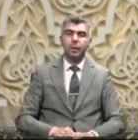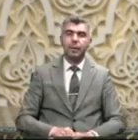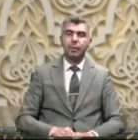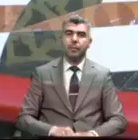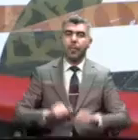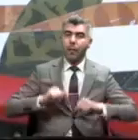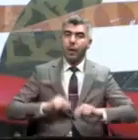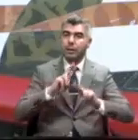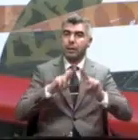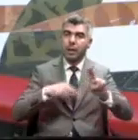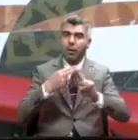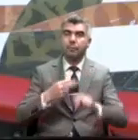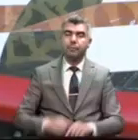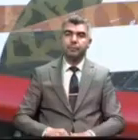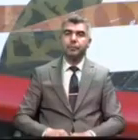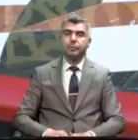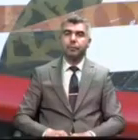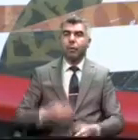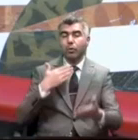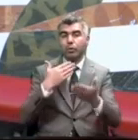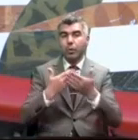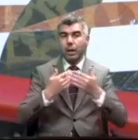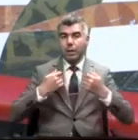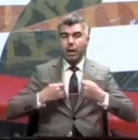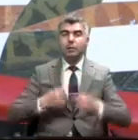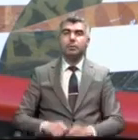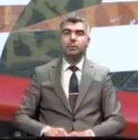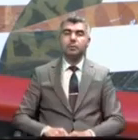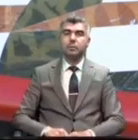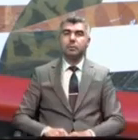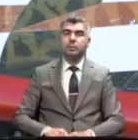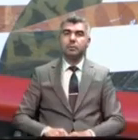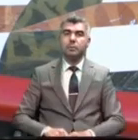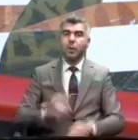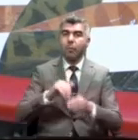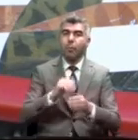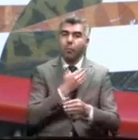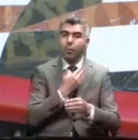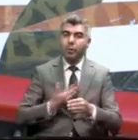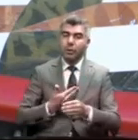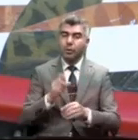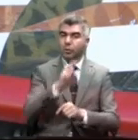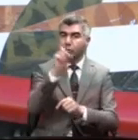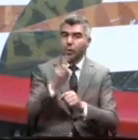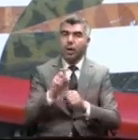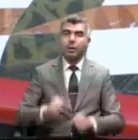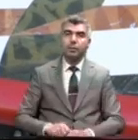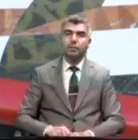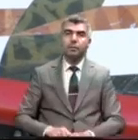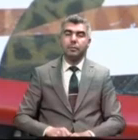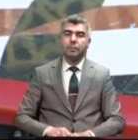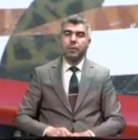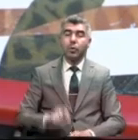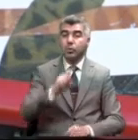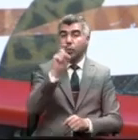الاطار الجواب شكرا سيد الرئيس شكرا السيد المستشار المحترم على هذا السؤال اللي هو سؤال